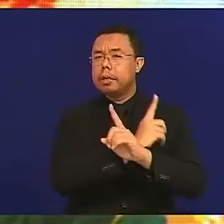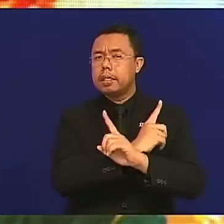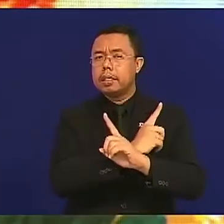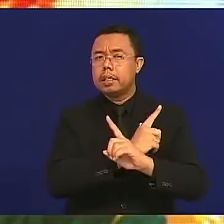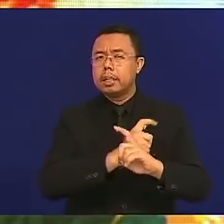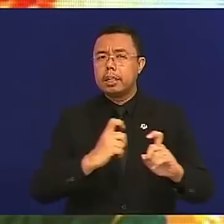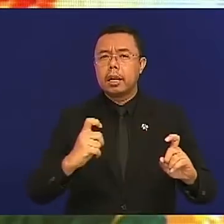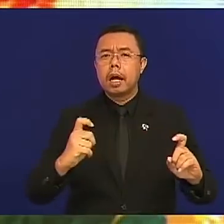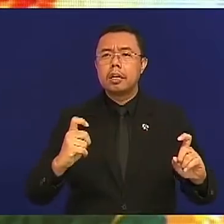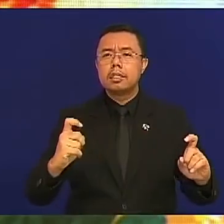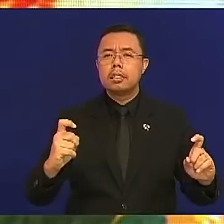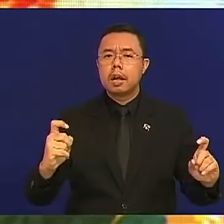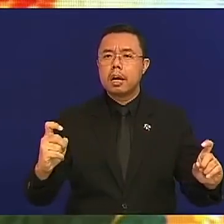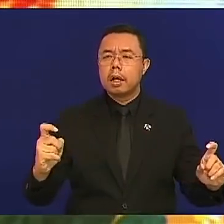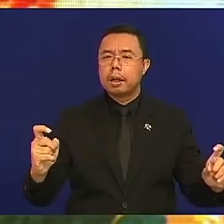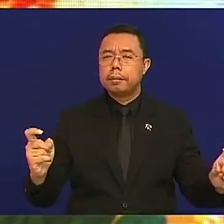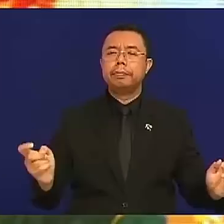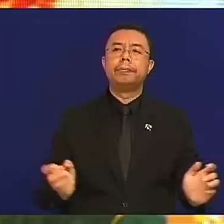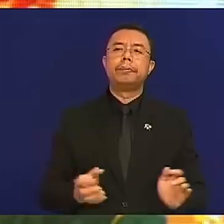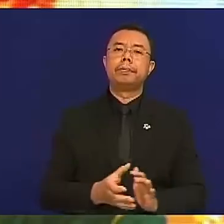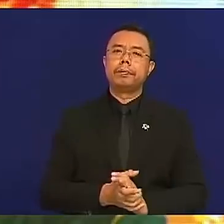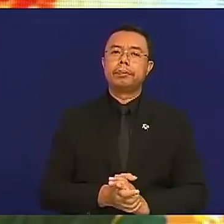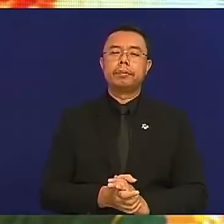akan binasa.